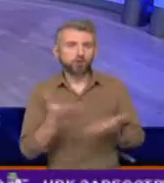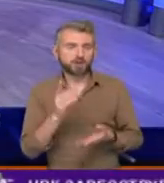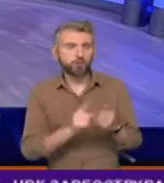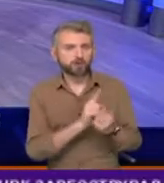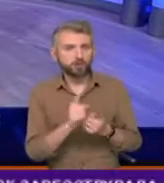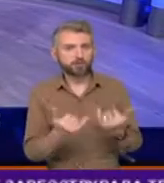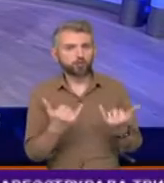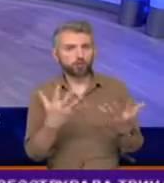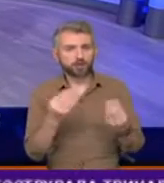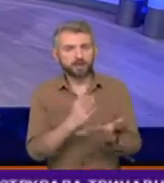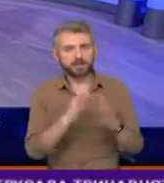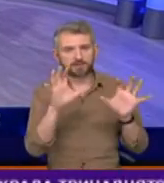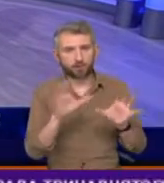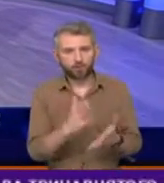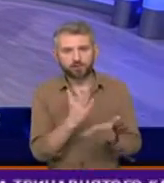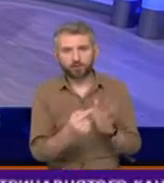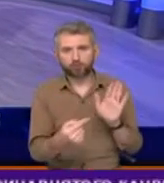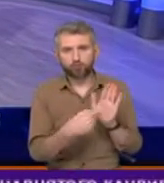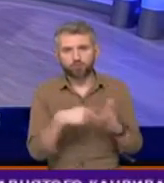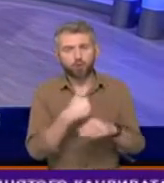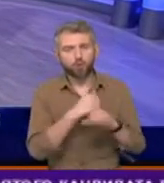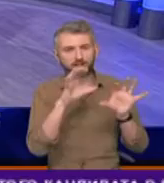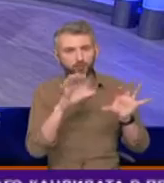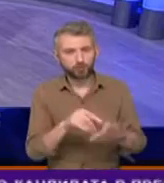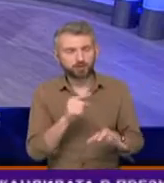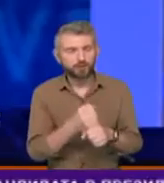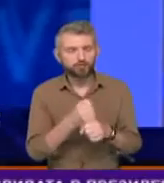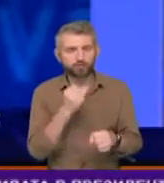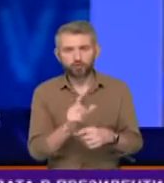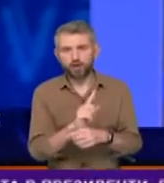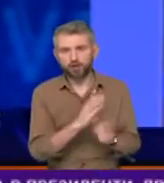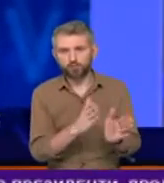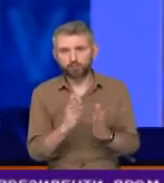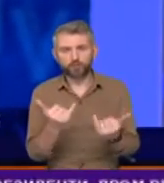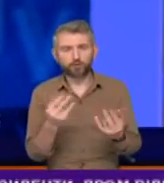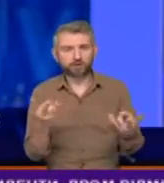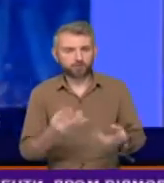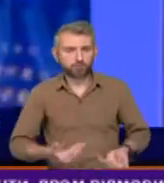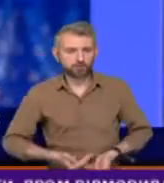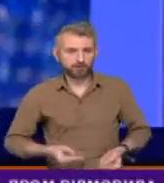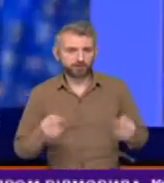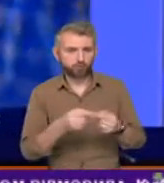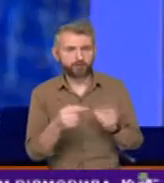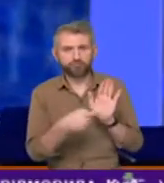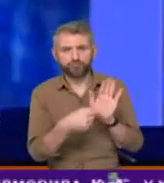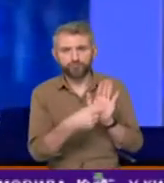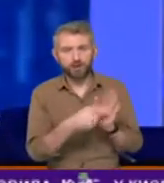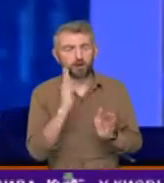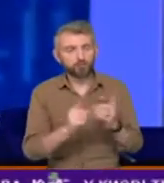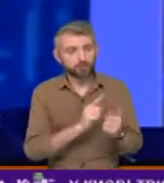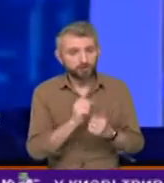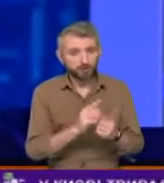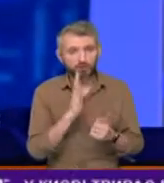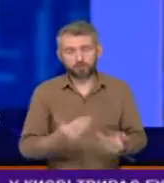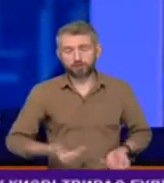але на сьогоднішній день є закон, є норма Конституції, вона жорстко регламентує, і сьогодні треба жити за цією нормою, яка є. Будуть зміни, будемо